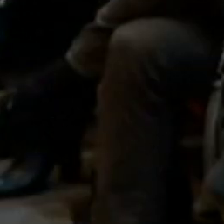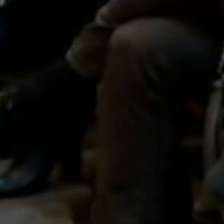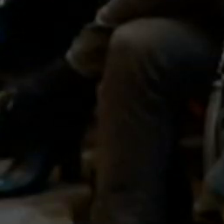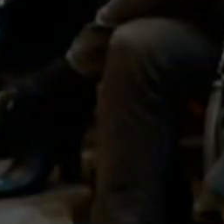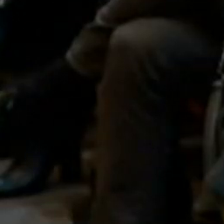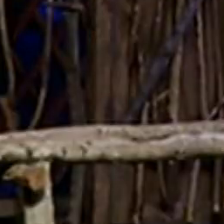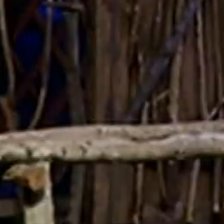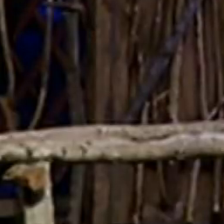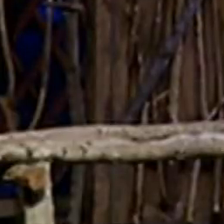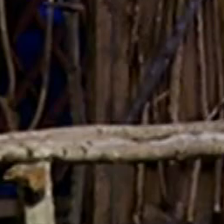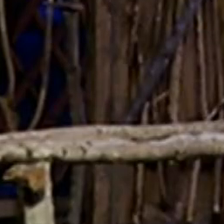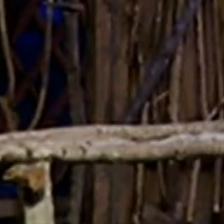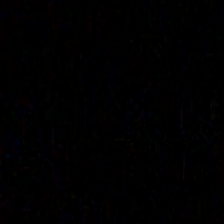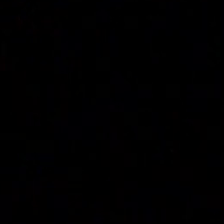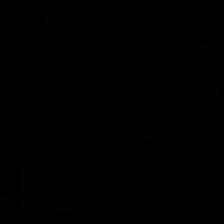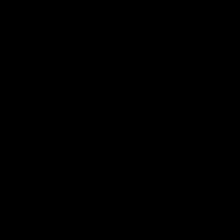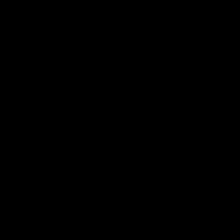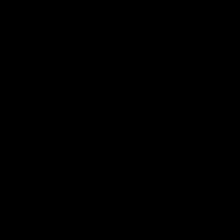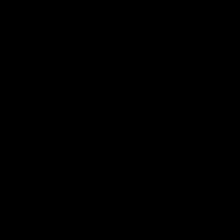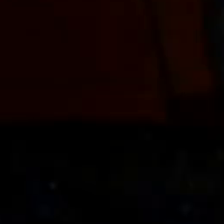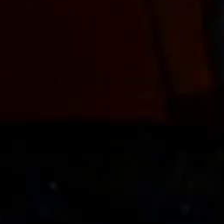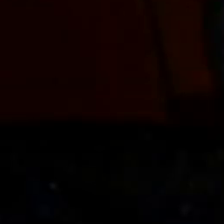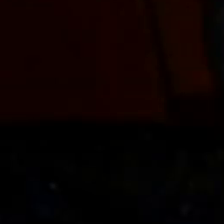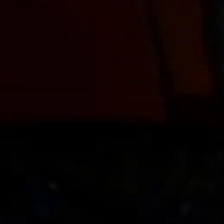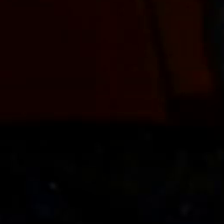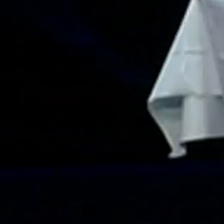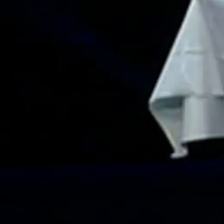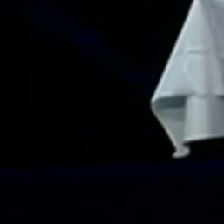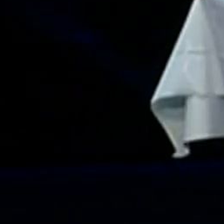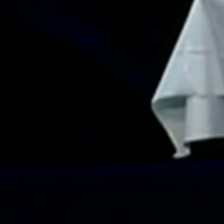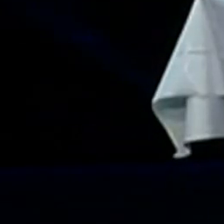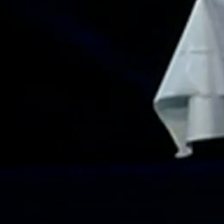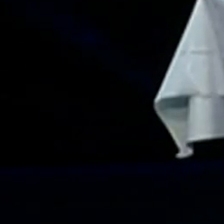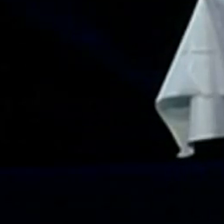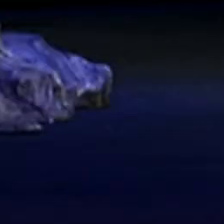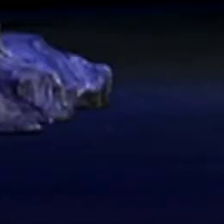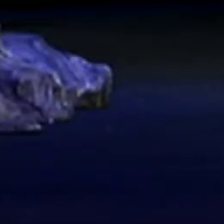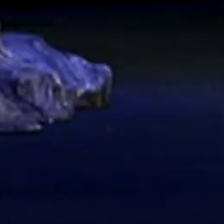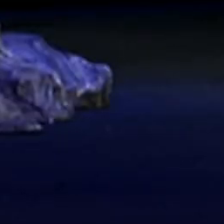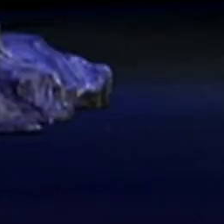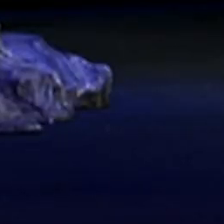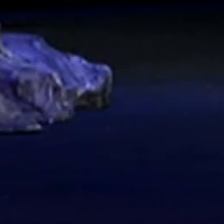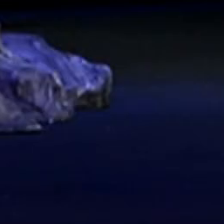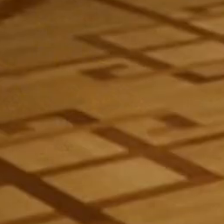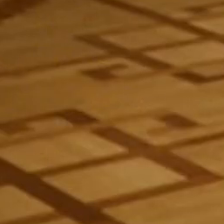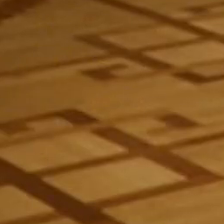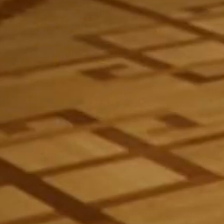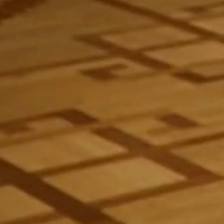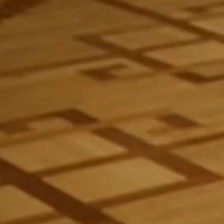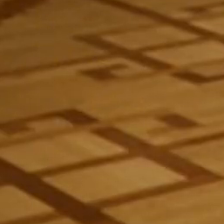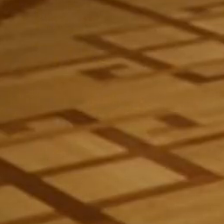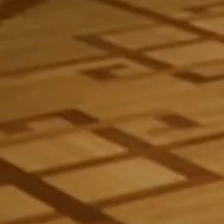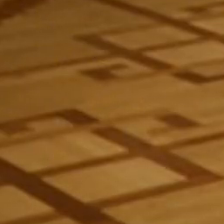Коррупция глазами актеров. Удалось ли талдыкурганским театралам донести до зрителя Алматы всю пагубность социального зла?